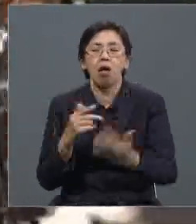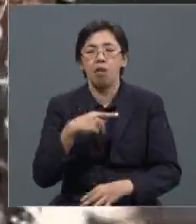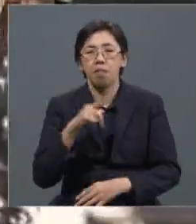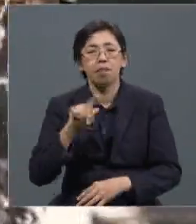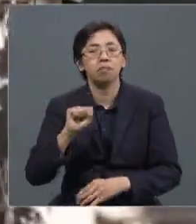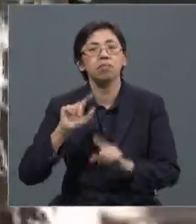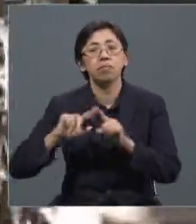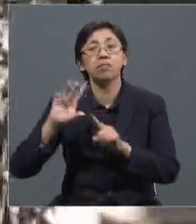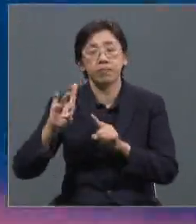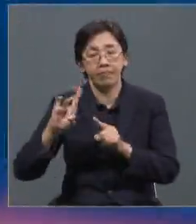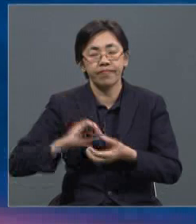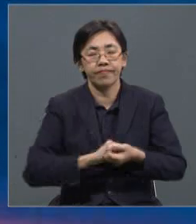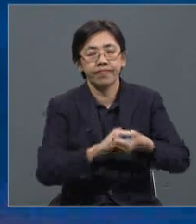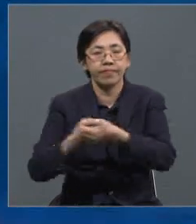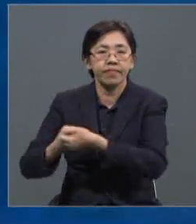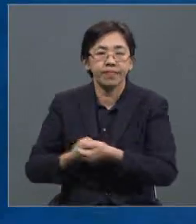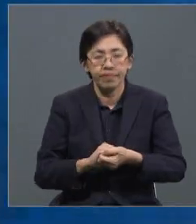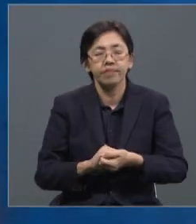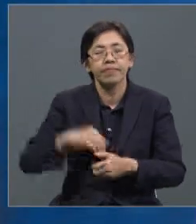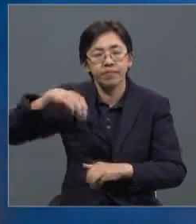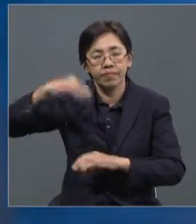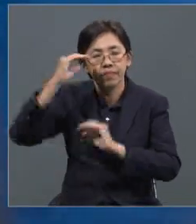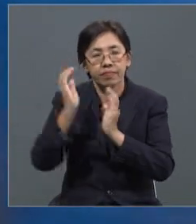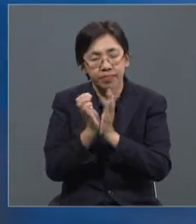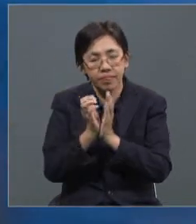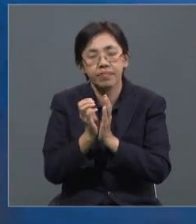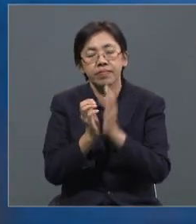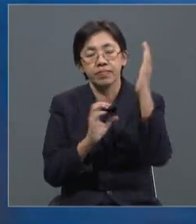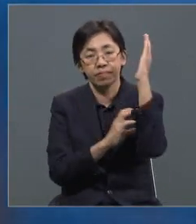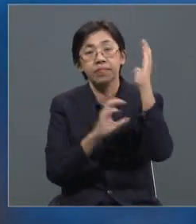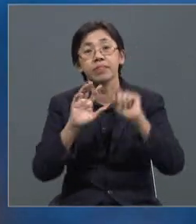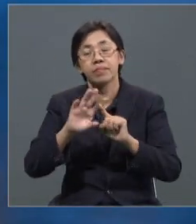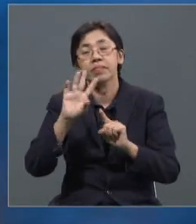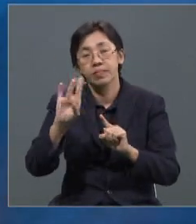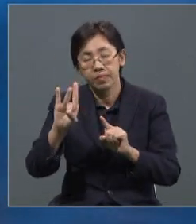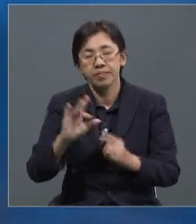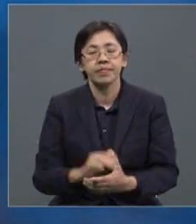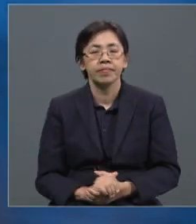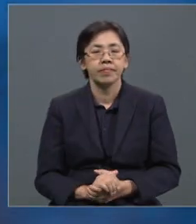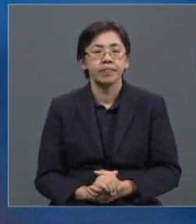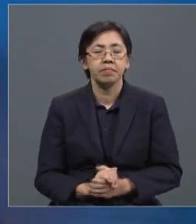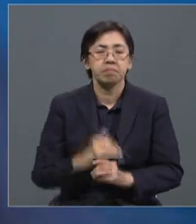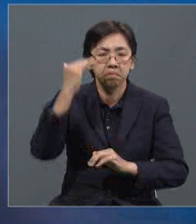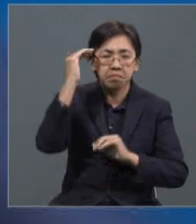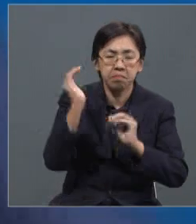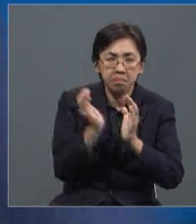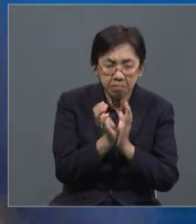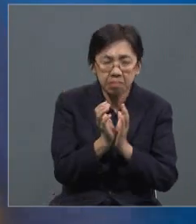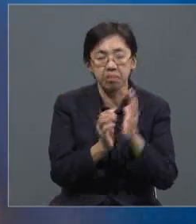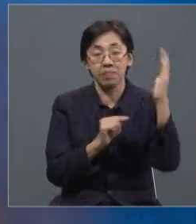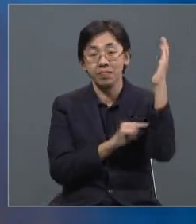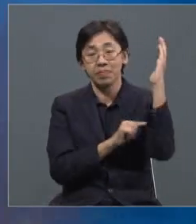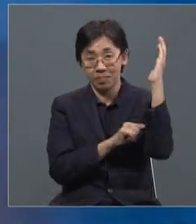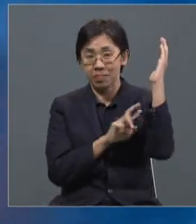ค8ก็ร่วมกับกองบัญชาการตำรวจภูธรภาค8นะครับแล้วก็ตำรวจในระดับจังหวัดน